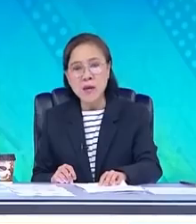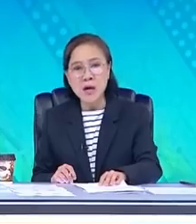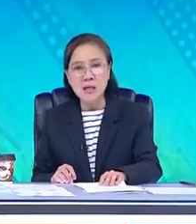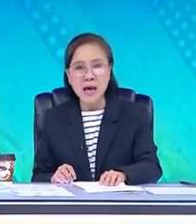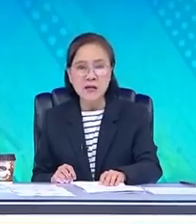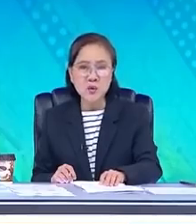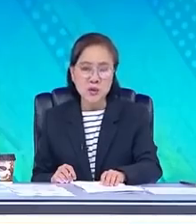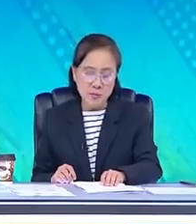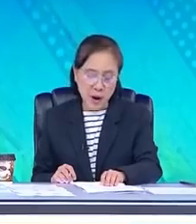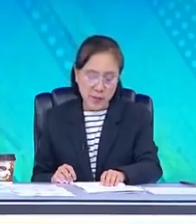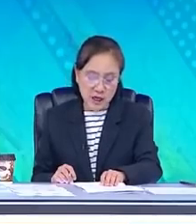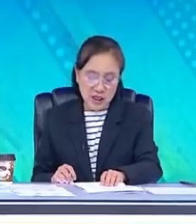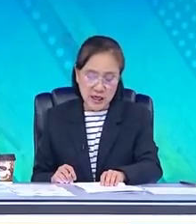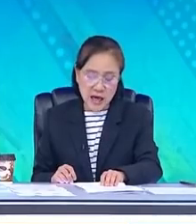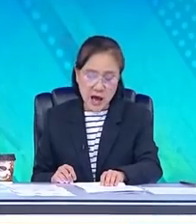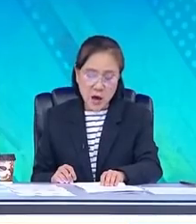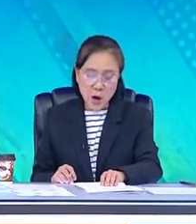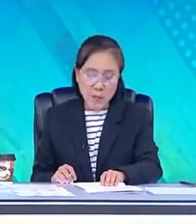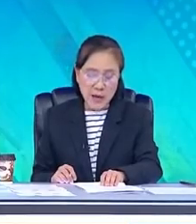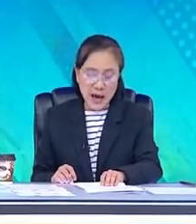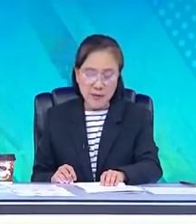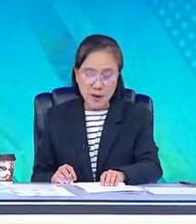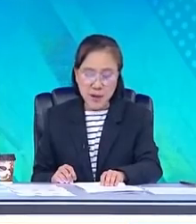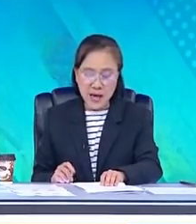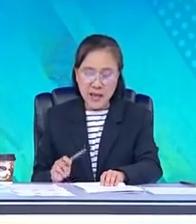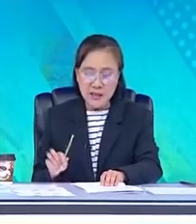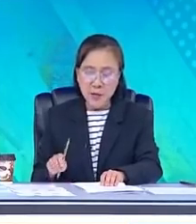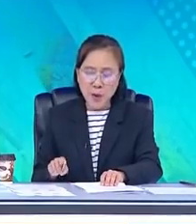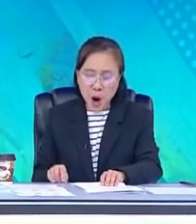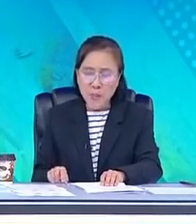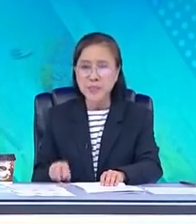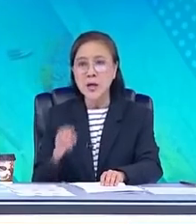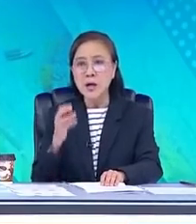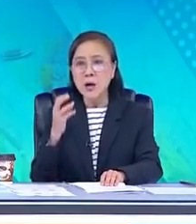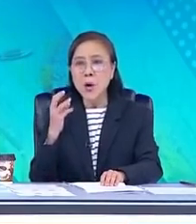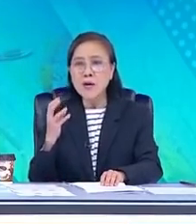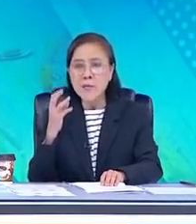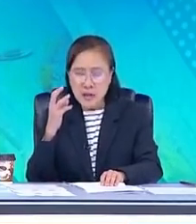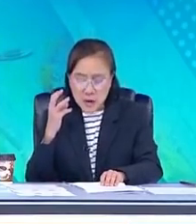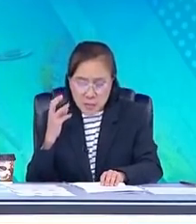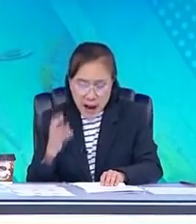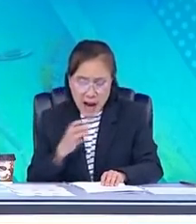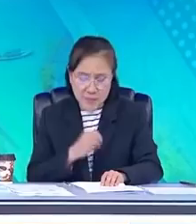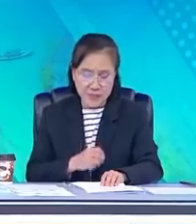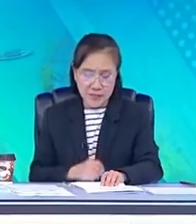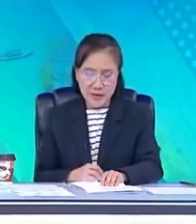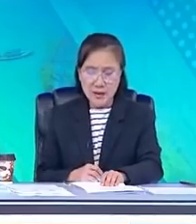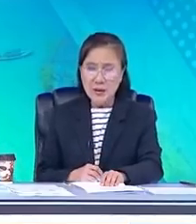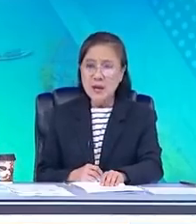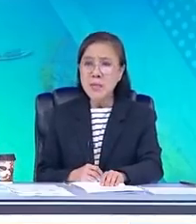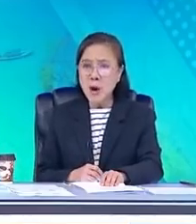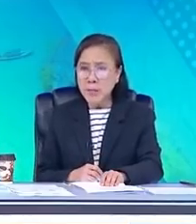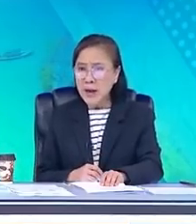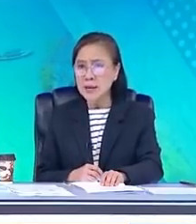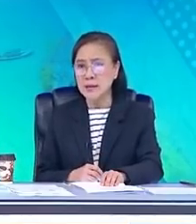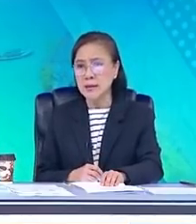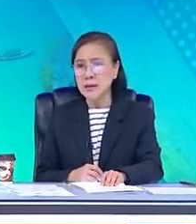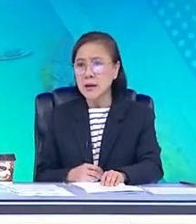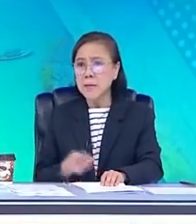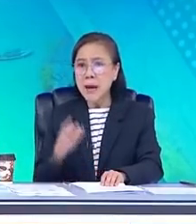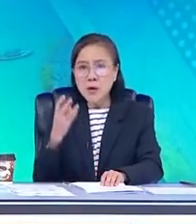รียที่มีเมืองใหญ่ที่สุดคือเมลเบิร์นเนี่ยนะคะก็ประกาศเตือนภัยหลังจากพบคนที่ไปเที่ยวผับที่เมลเ